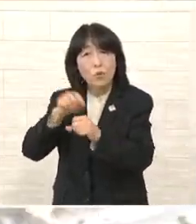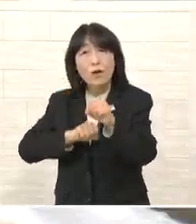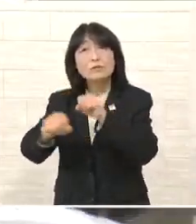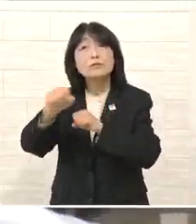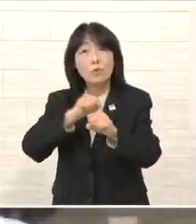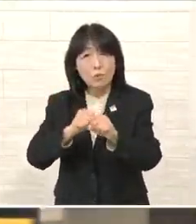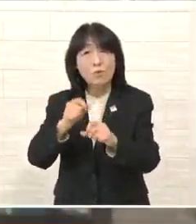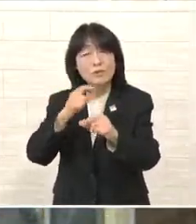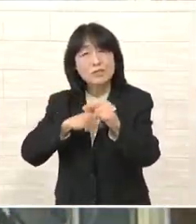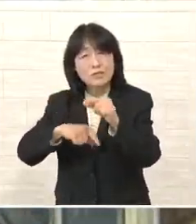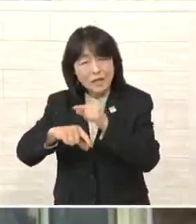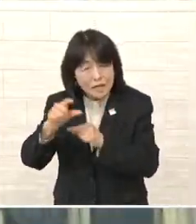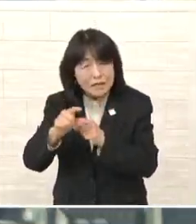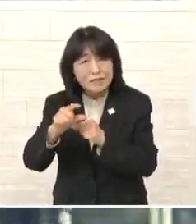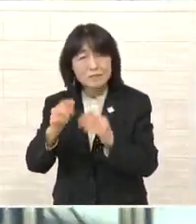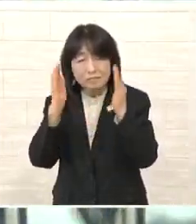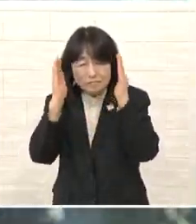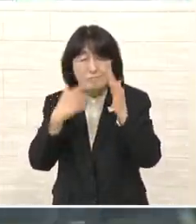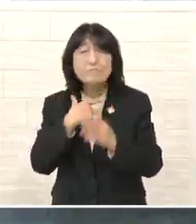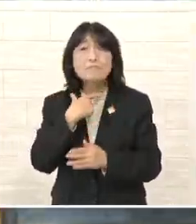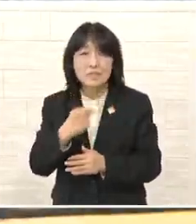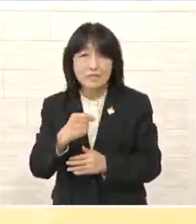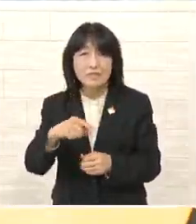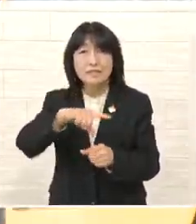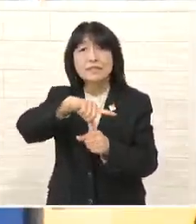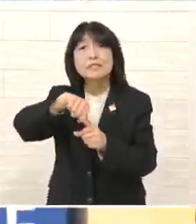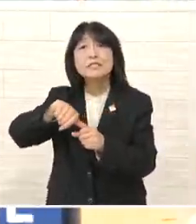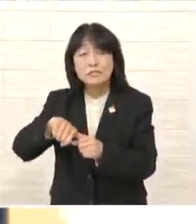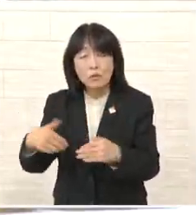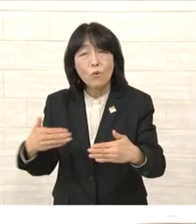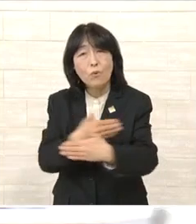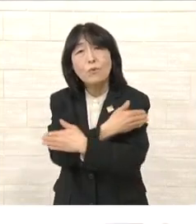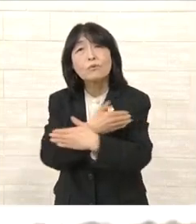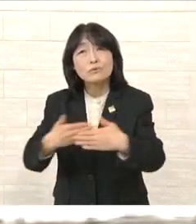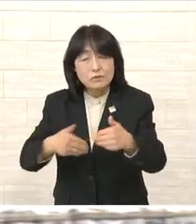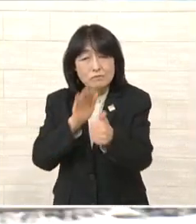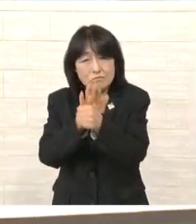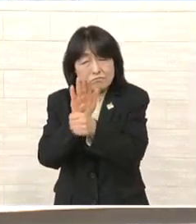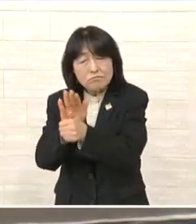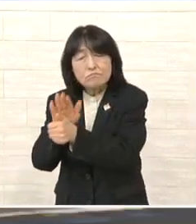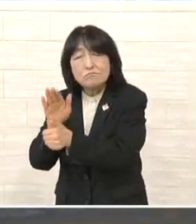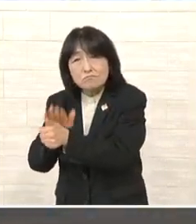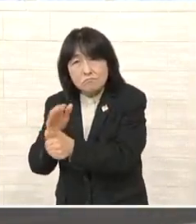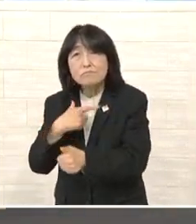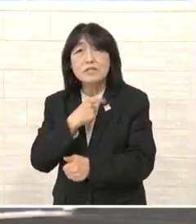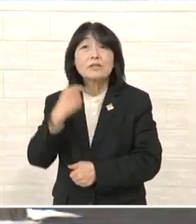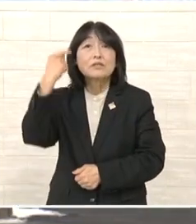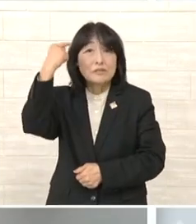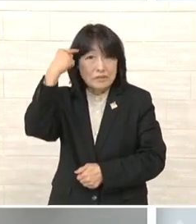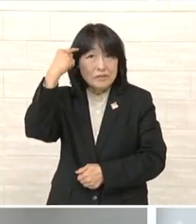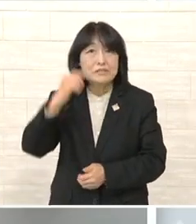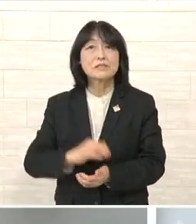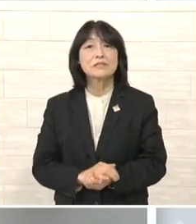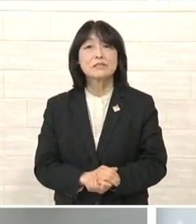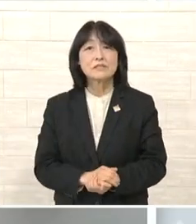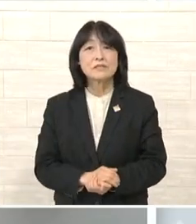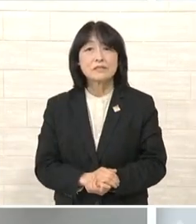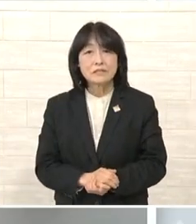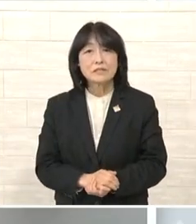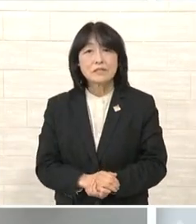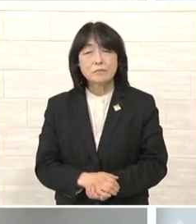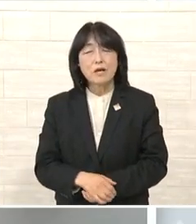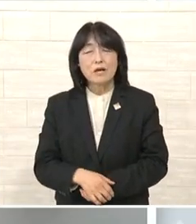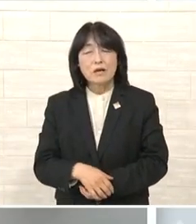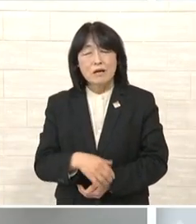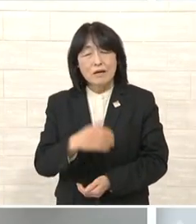り強化もしていきますし、地域の足の確保に貢献できればなというふうにも思っております。 深刻化